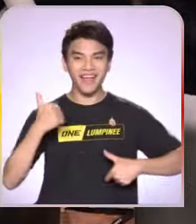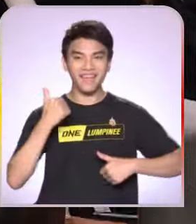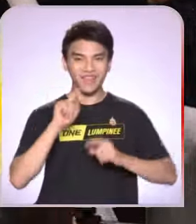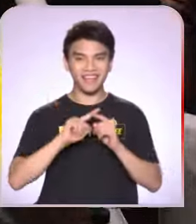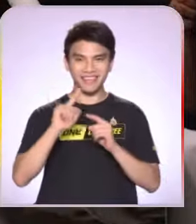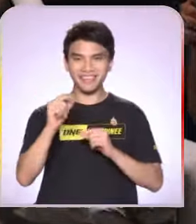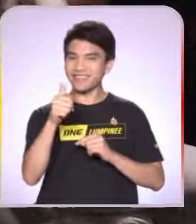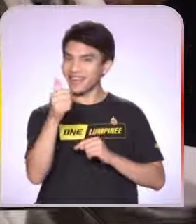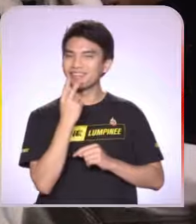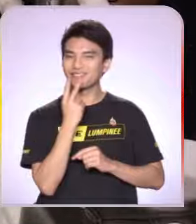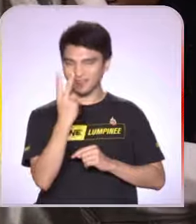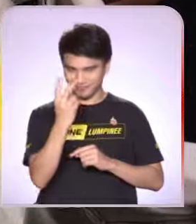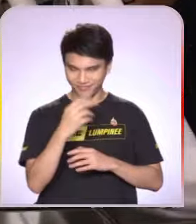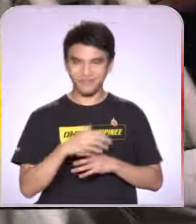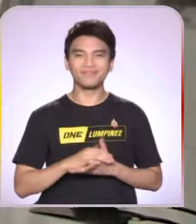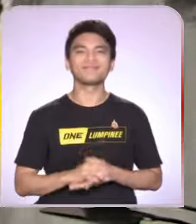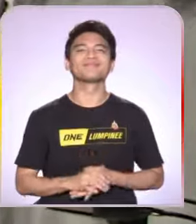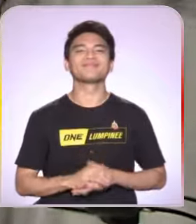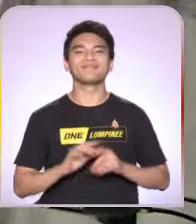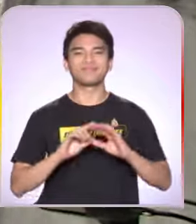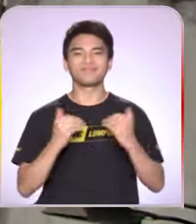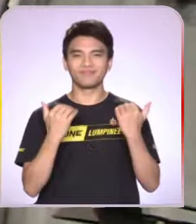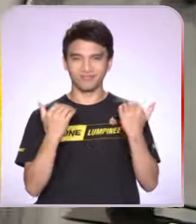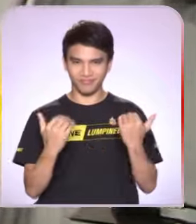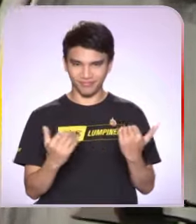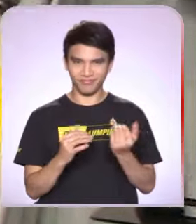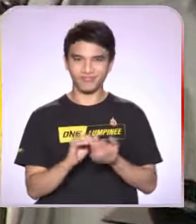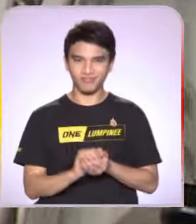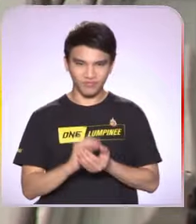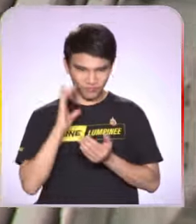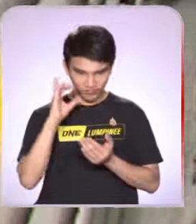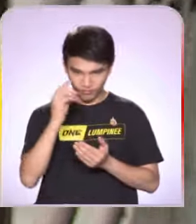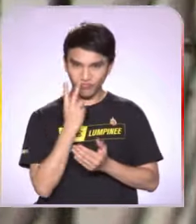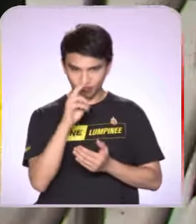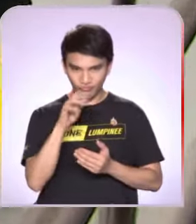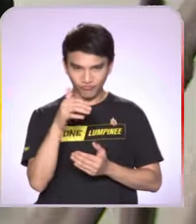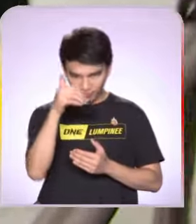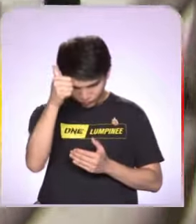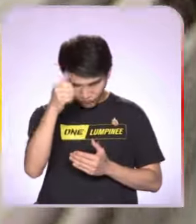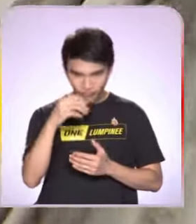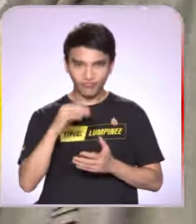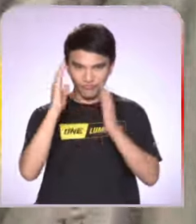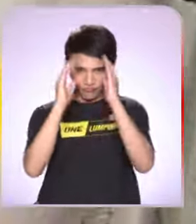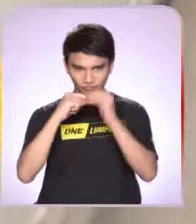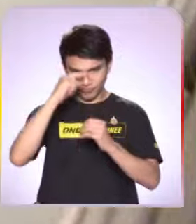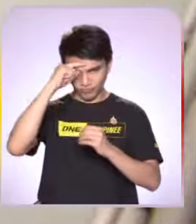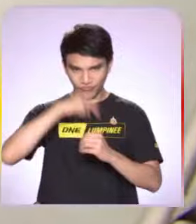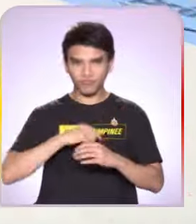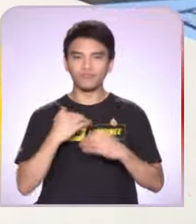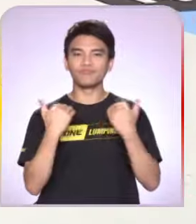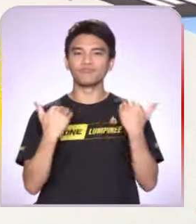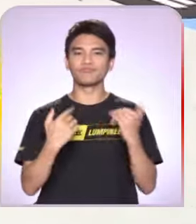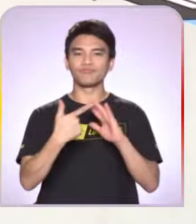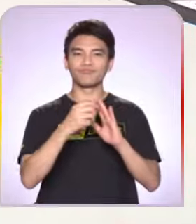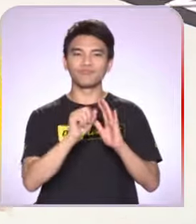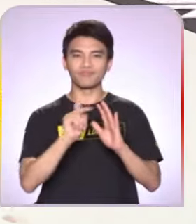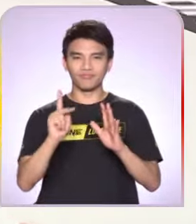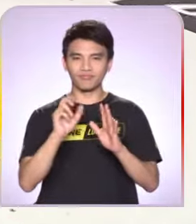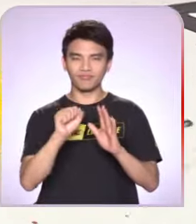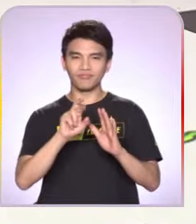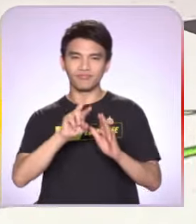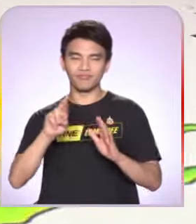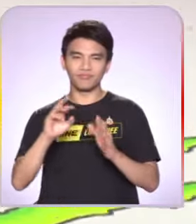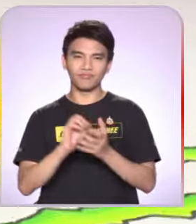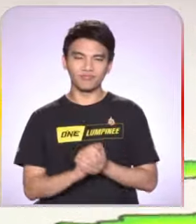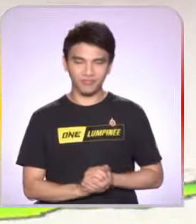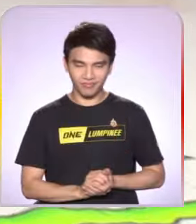ประเทศไทยได้หรือเปล่านะแต่ไม่ใช่แค่นั้นคุณผู้ชมพรุ่งนี้รอดูกันได้เลยนักชกคนไทยอีกคนนึงเสกสรรอขวัญเมืองนะคะเ